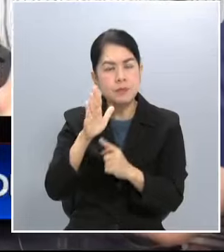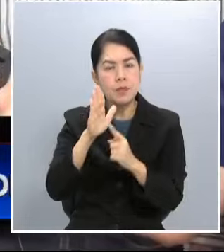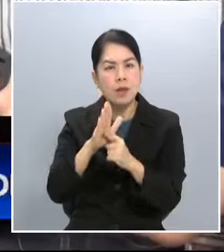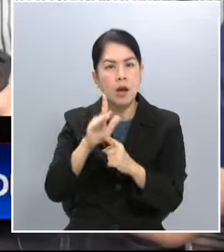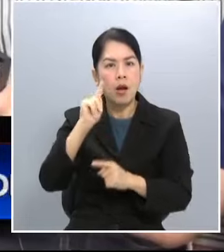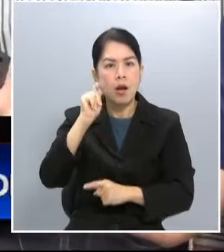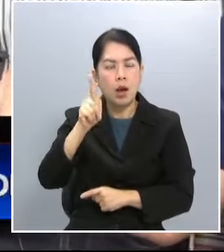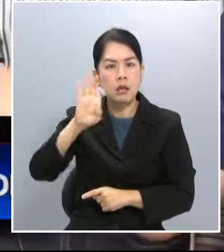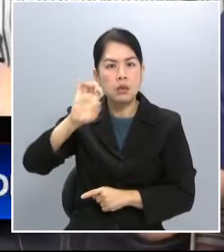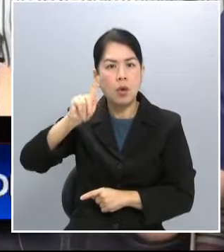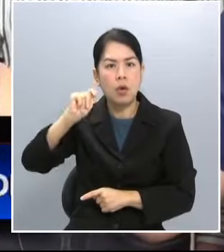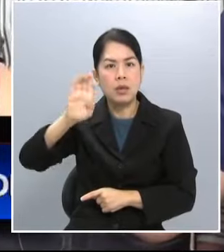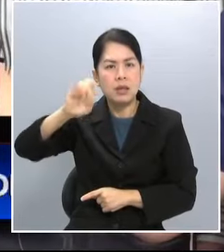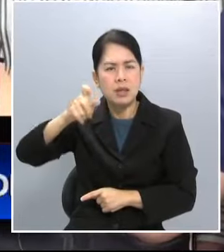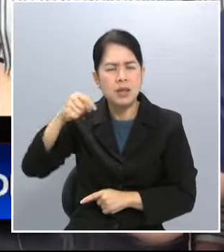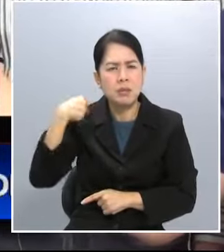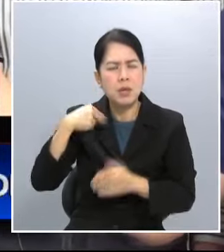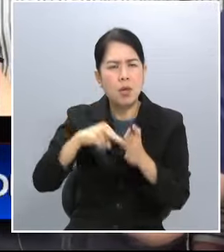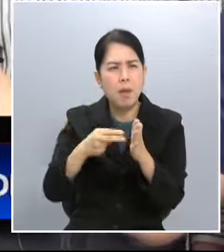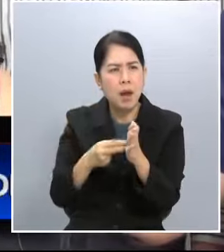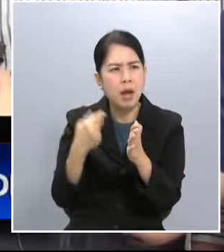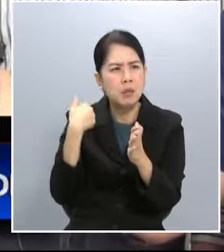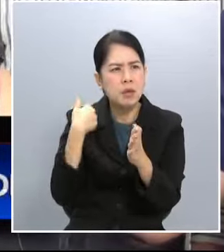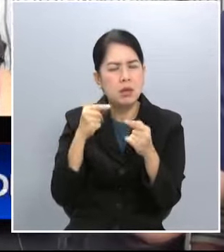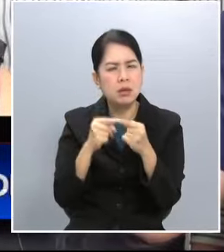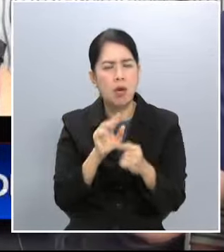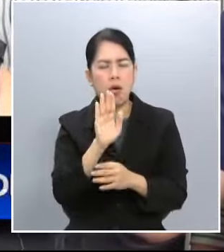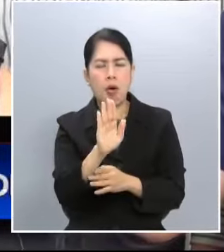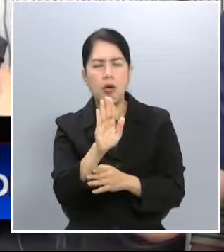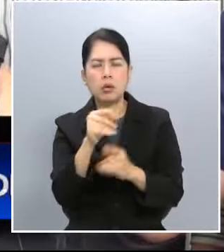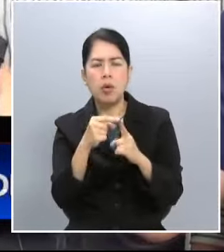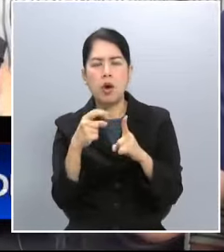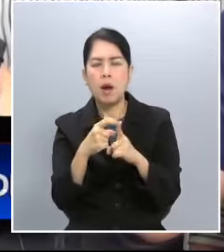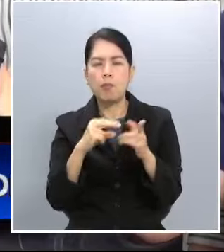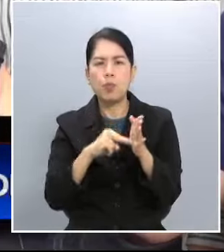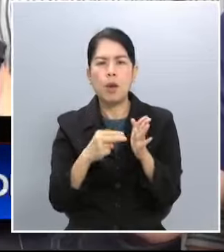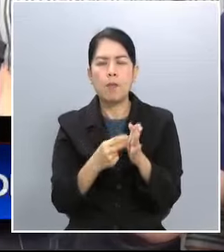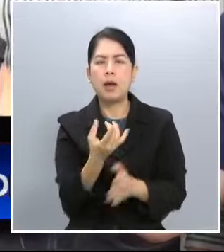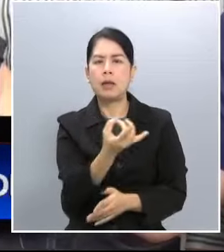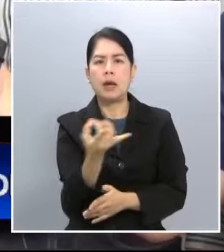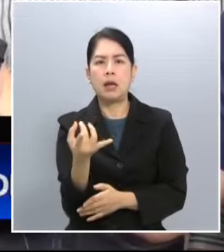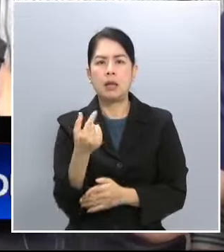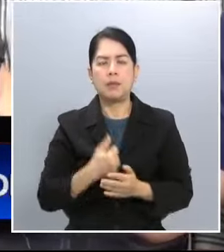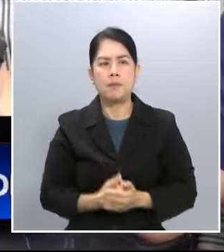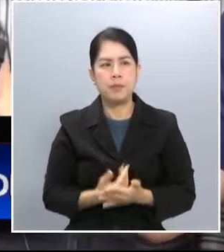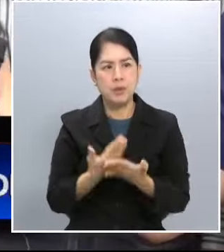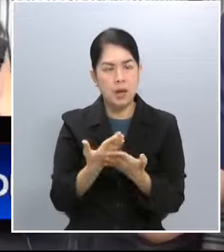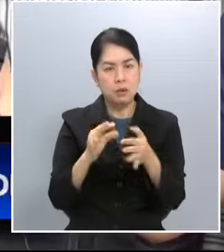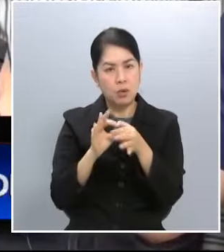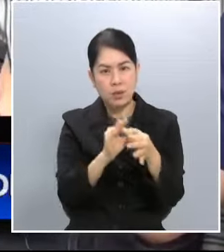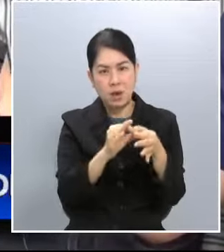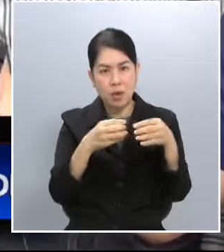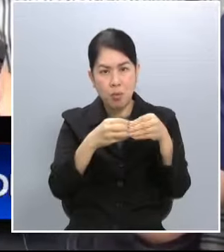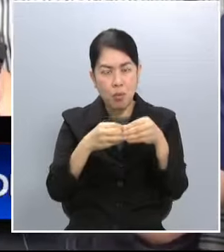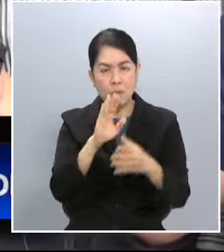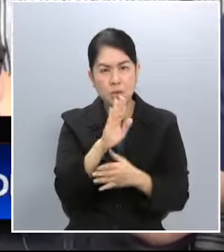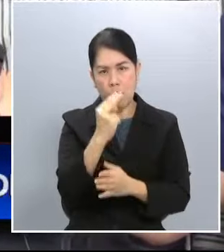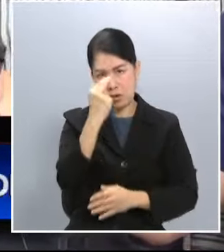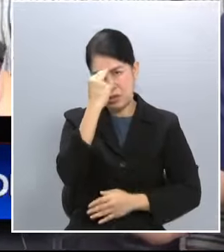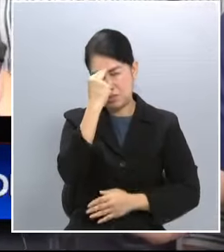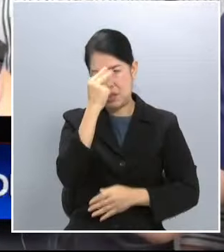านผอ.เพื่อความกระจ่างว่าลัทธิในความหมายของท่านตามหนังสือเนี้ยแปลว่าอะไรแล้วก็ลัทธิเชื่อมจิตเนี่ยที่ท่านว่าเนี่ยหมายถึง